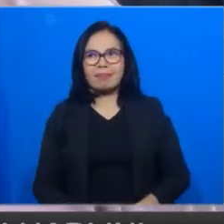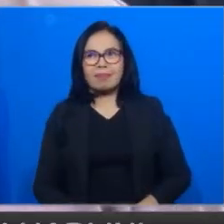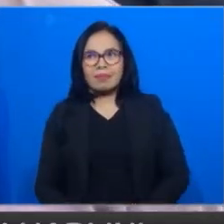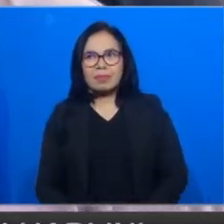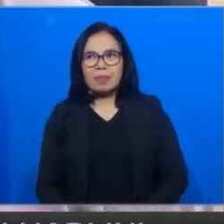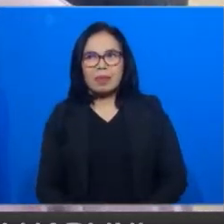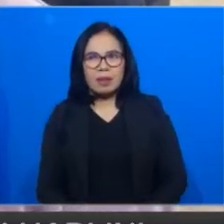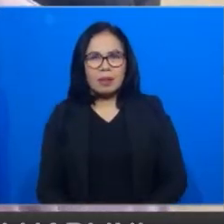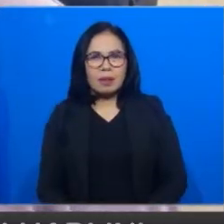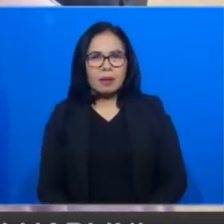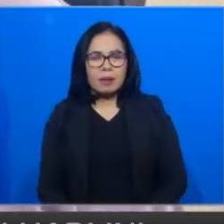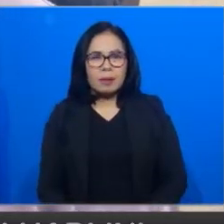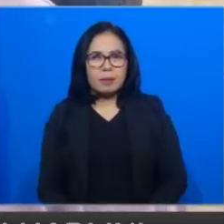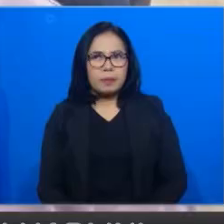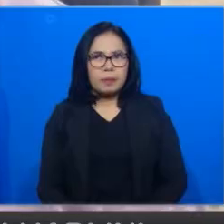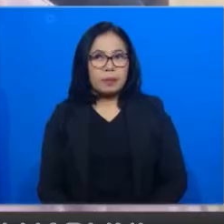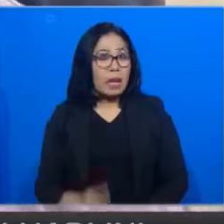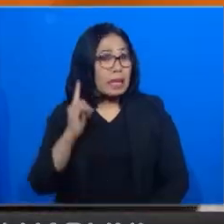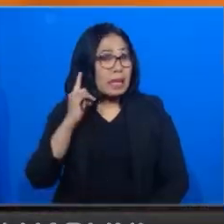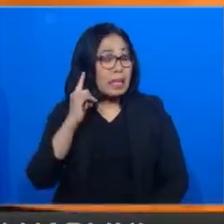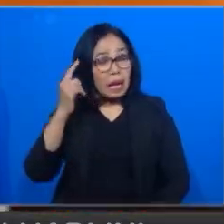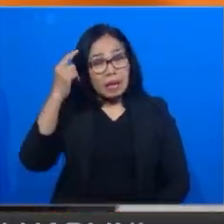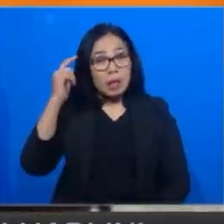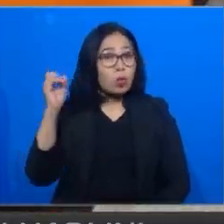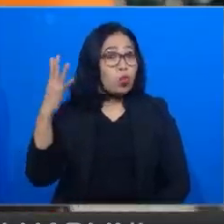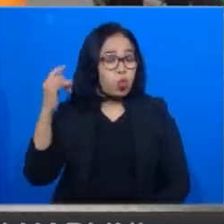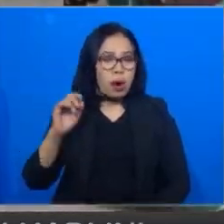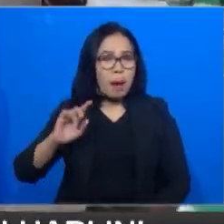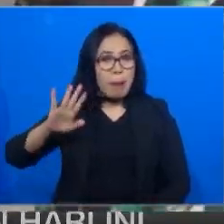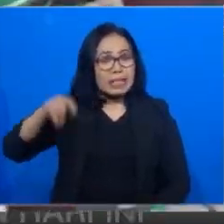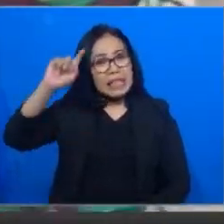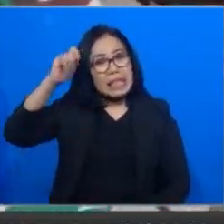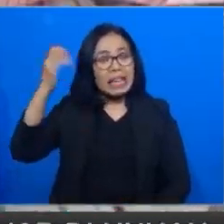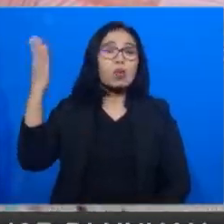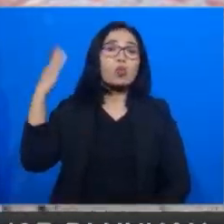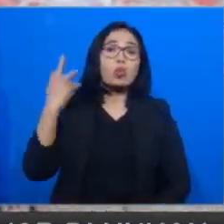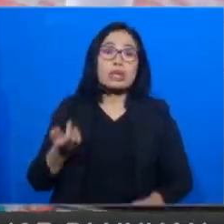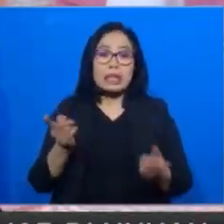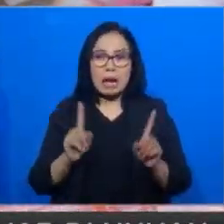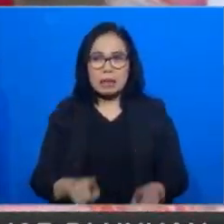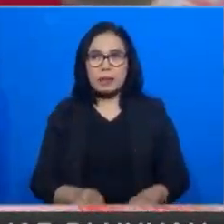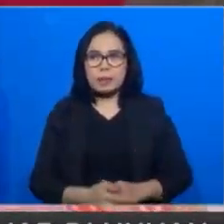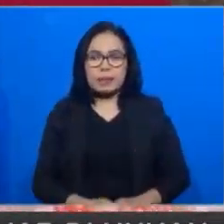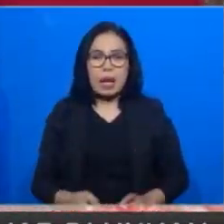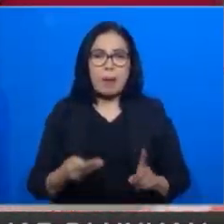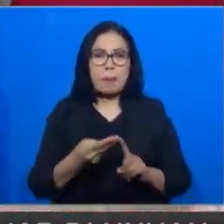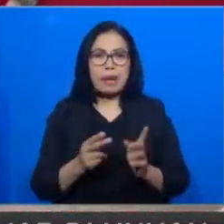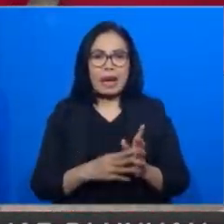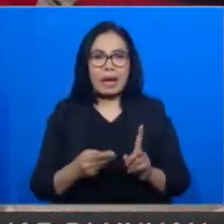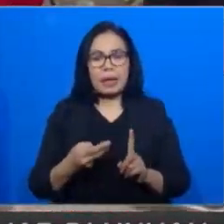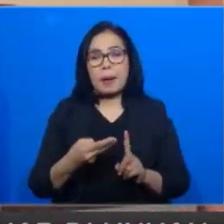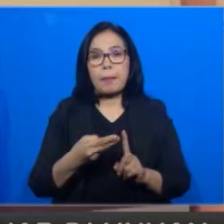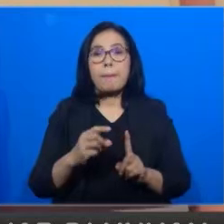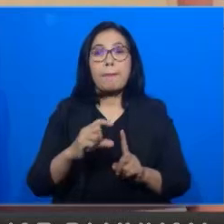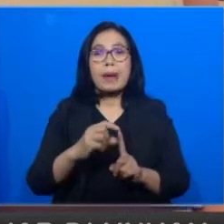Terus. Jadi apa masih terniang ya? Ya. Deputi Bidang Logistik dan Peralatan BNPB Lili Kurniawan menyebut